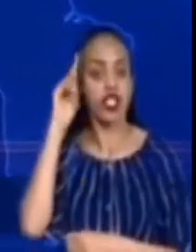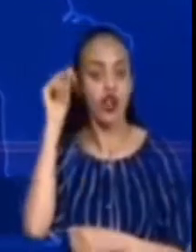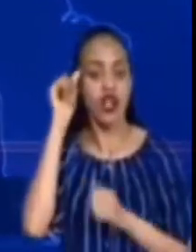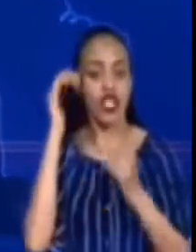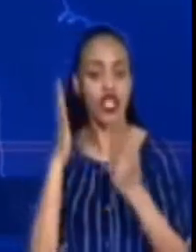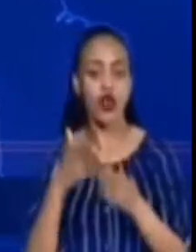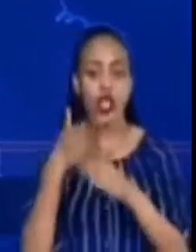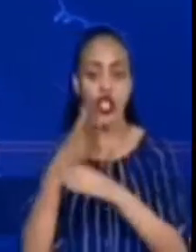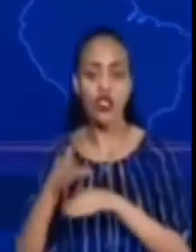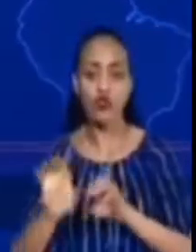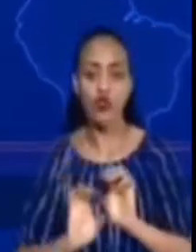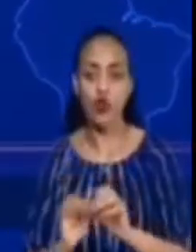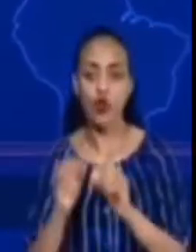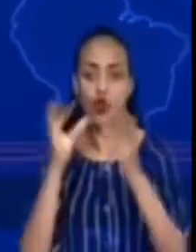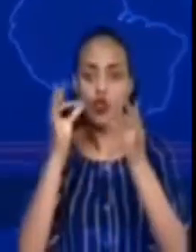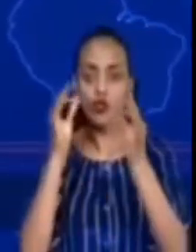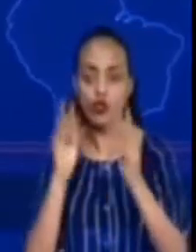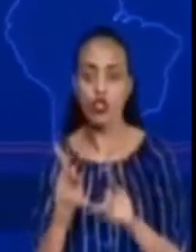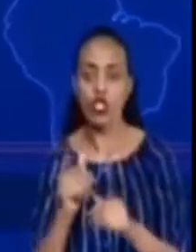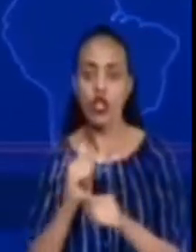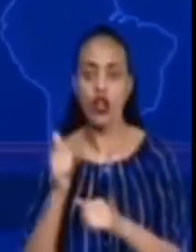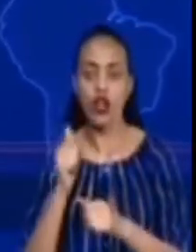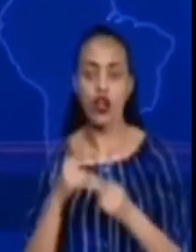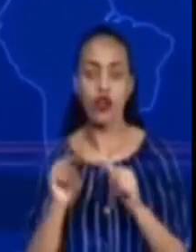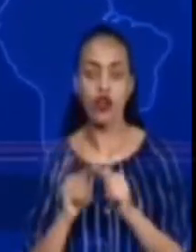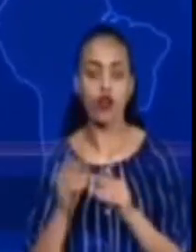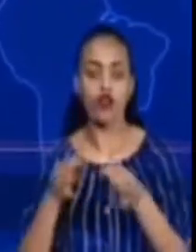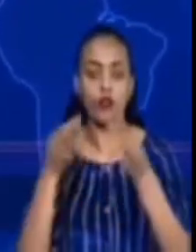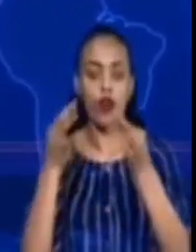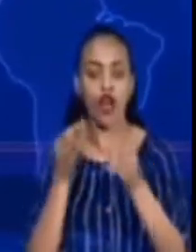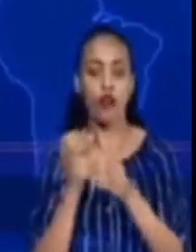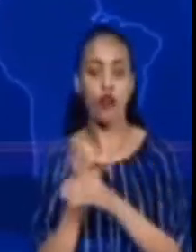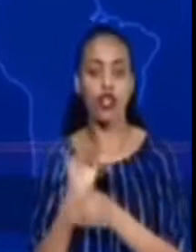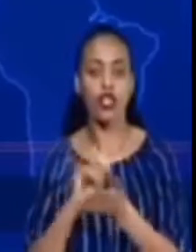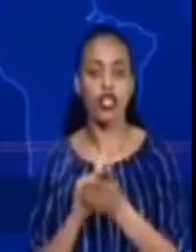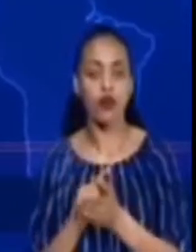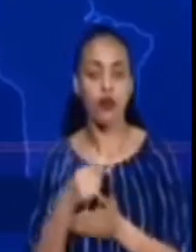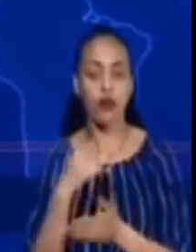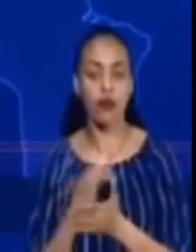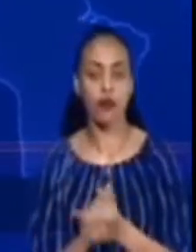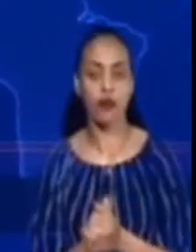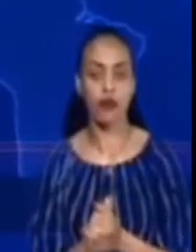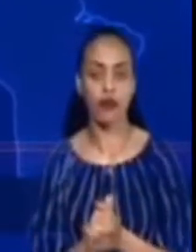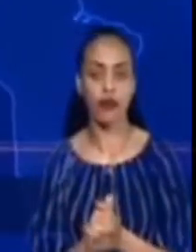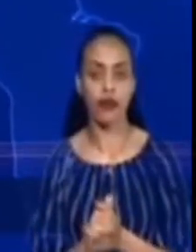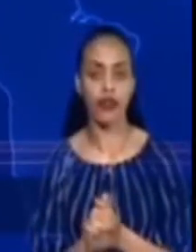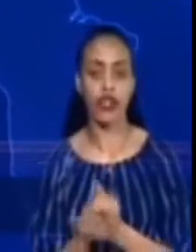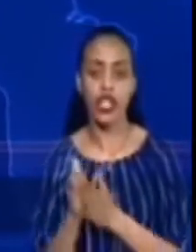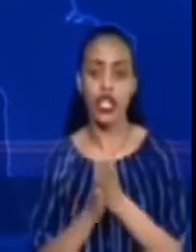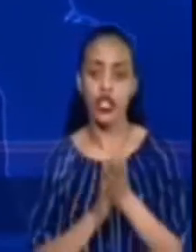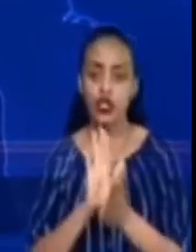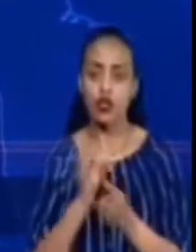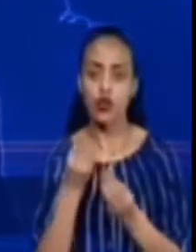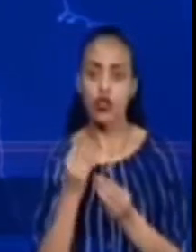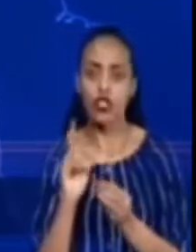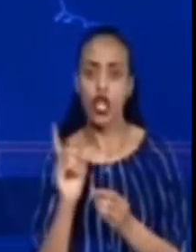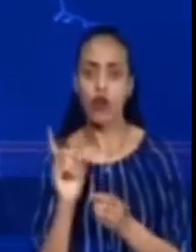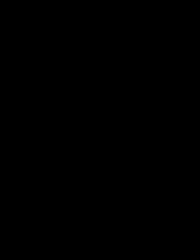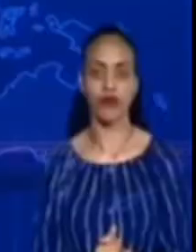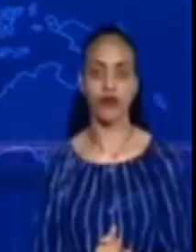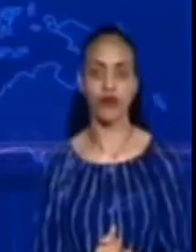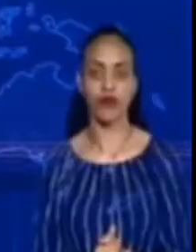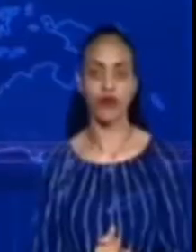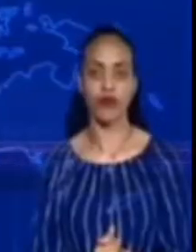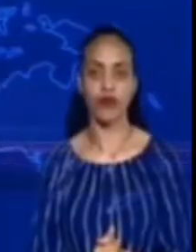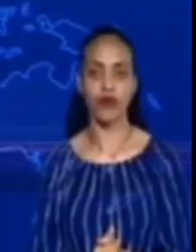ሰውጭን ማኒፌስቶ እየፈጠረ የውሸት ትርክት የውሸት ትረት እያደረገ እስከ መቼ ነው